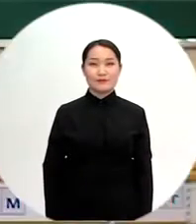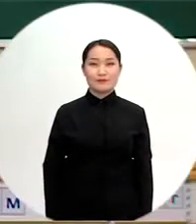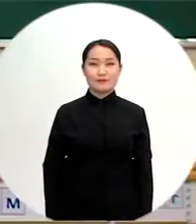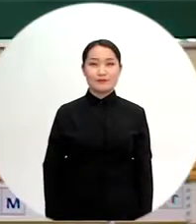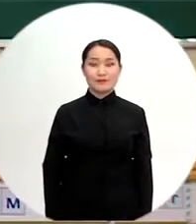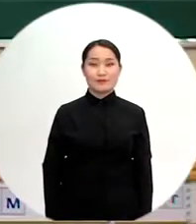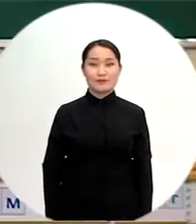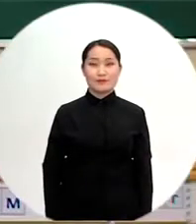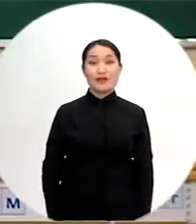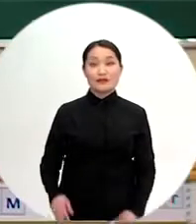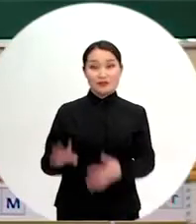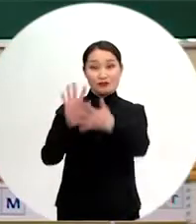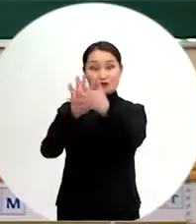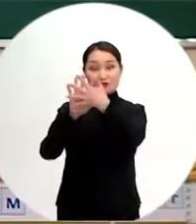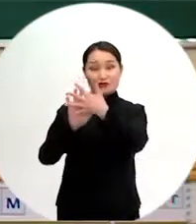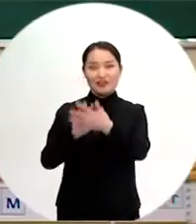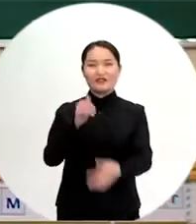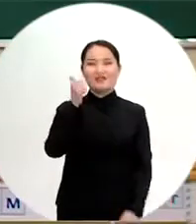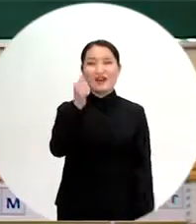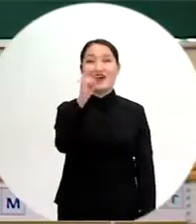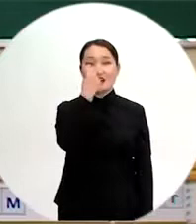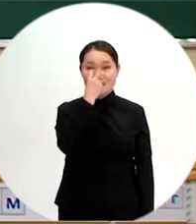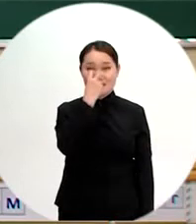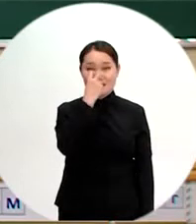Уг гурван дүрсийг анхааралтай сайн ажиглаад